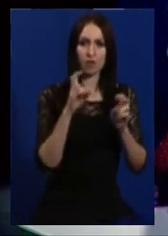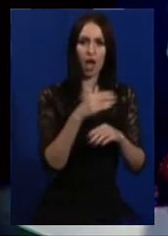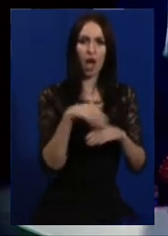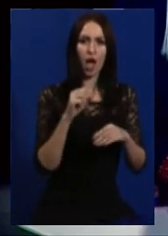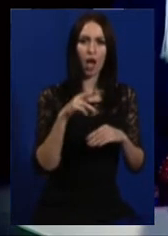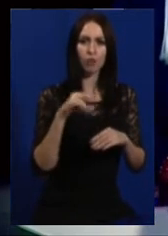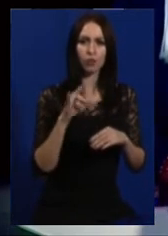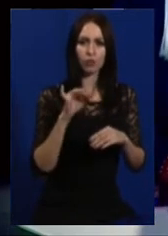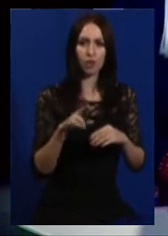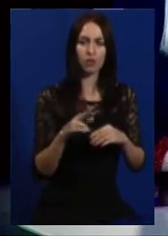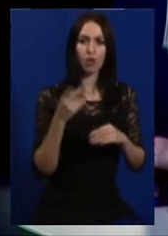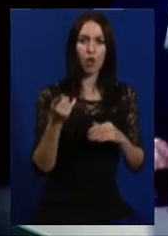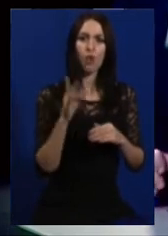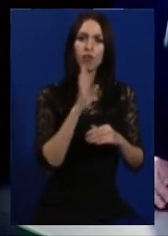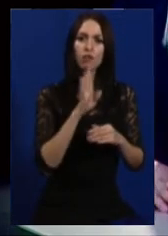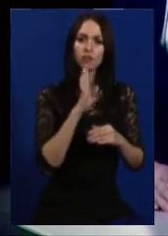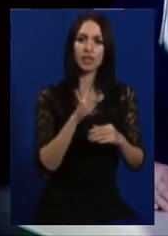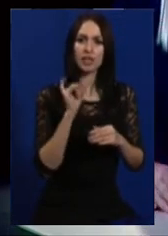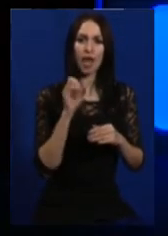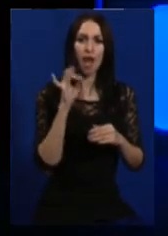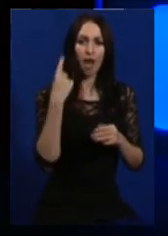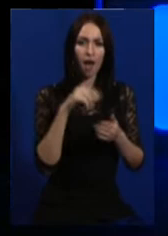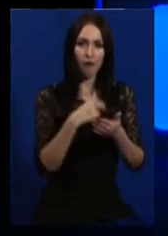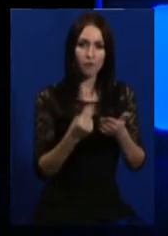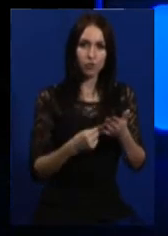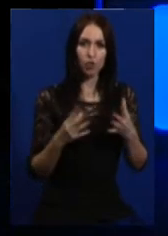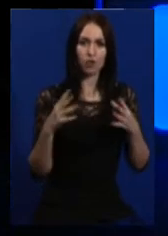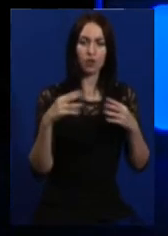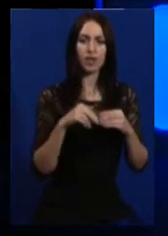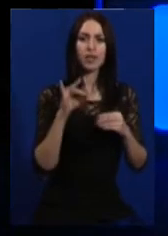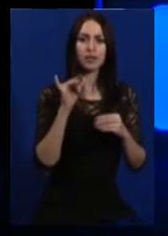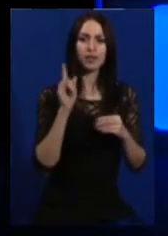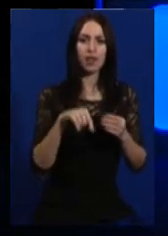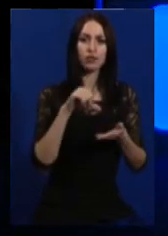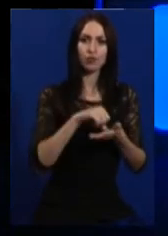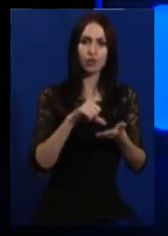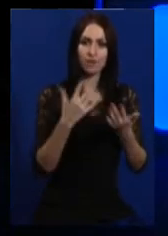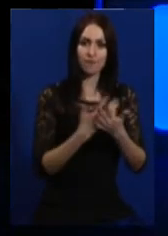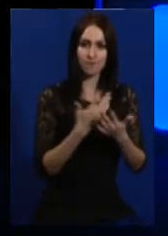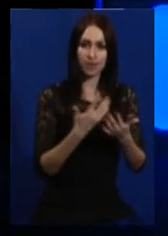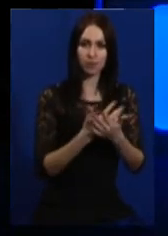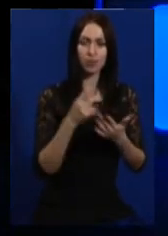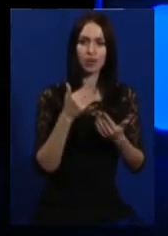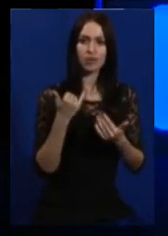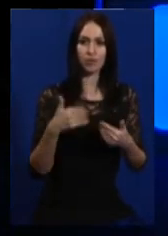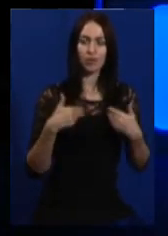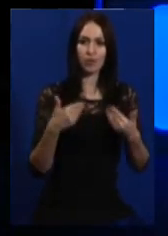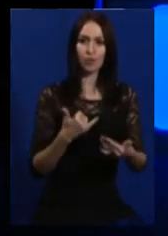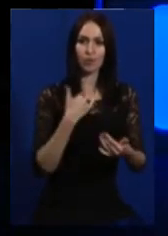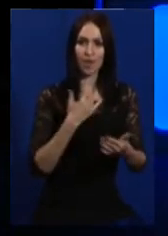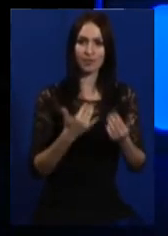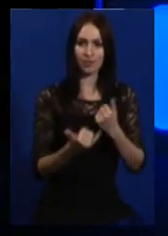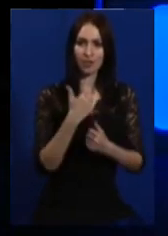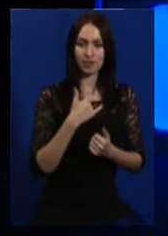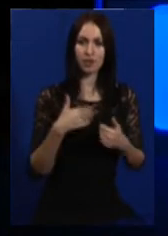дубцовой одна из героинь фильма волонтер к алёна соловьёва сегодня в гости нашей студии витаю вас пони людей фирменная